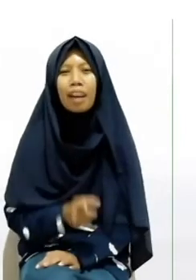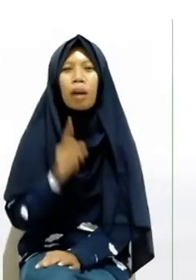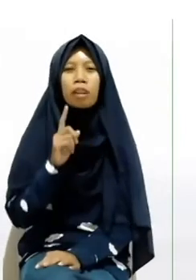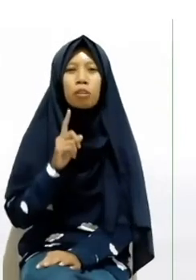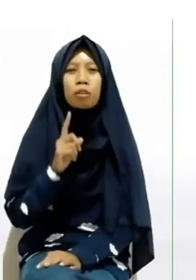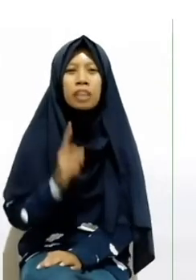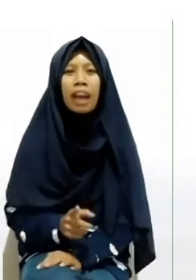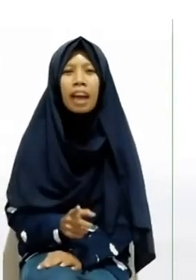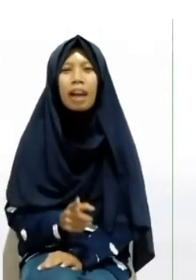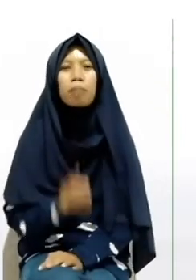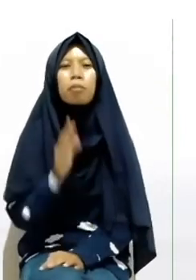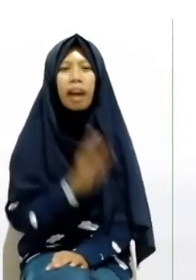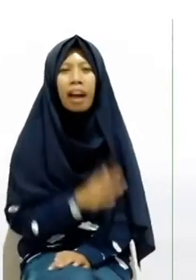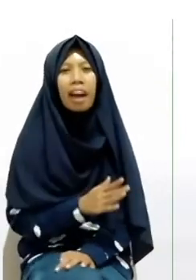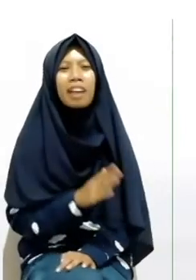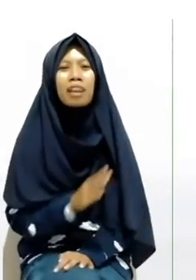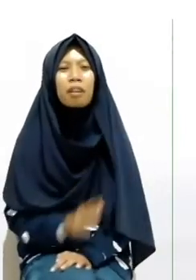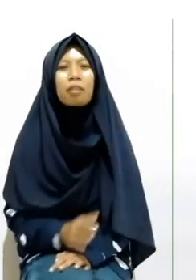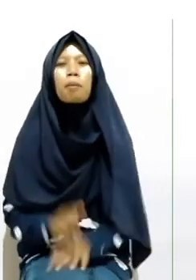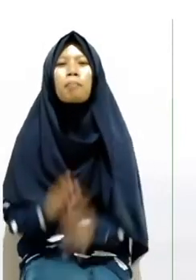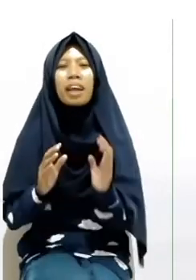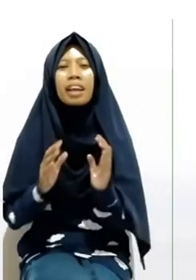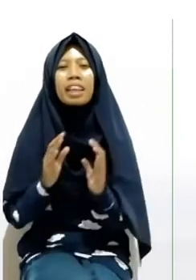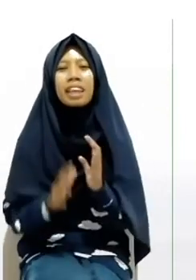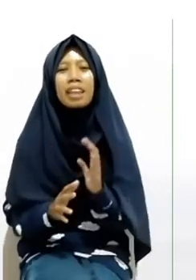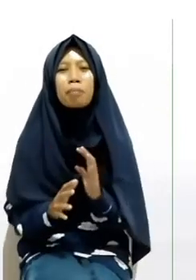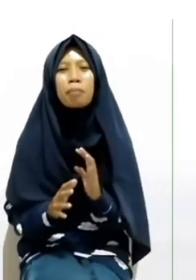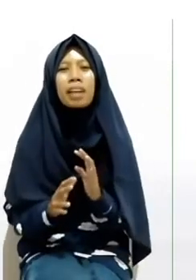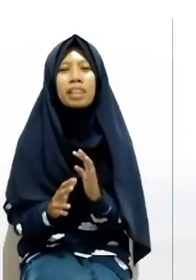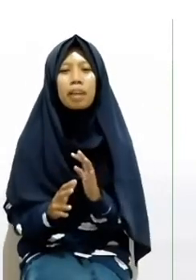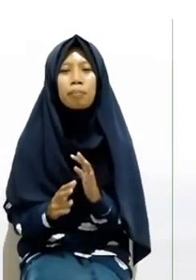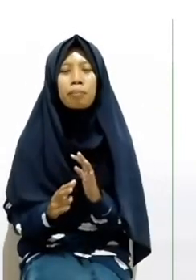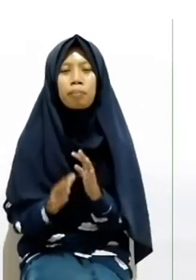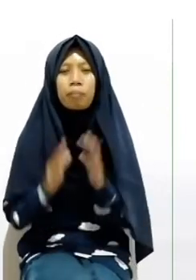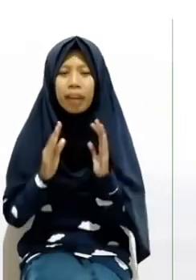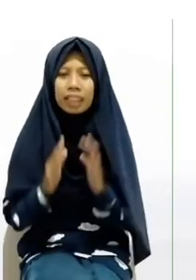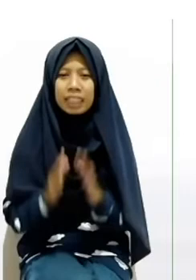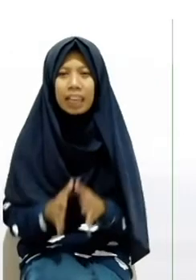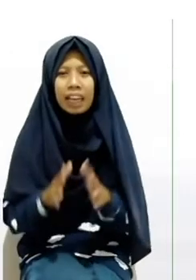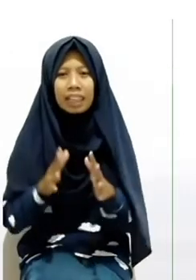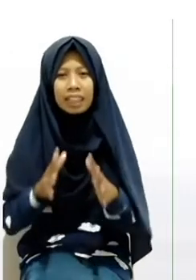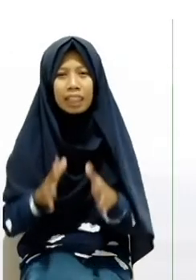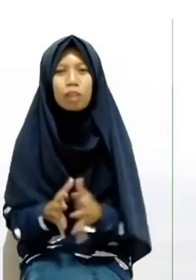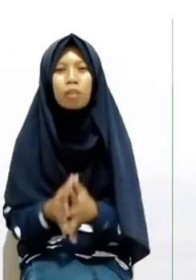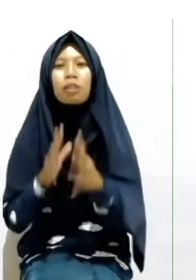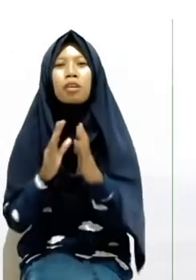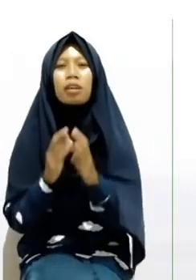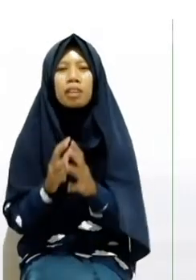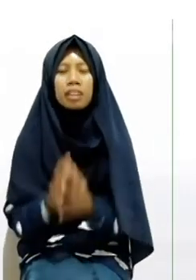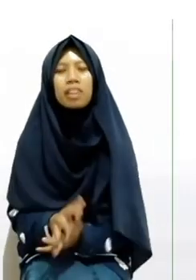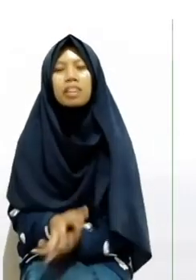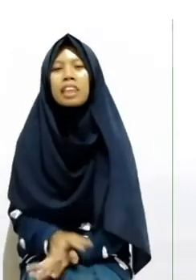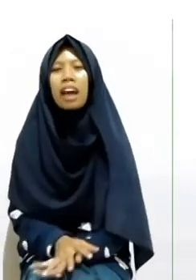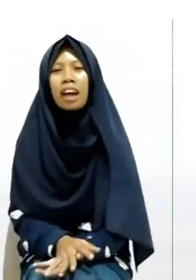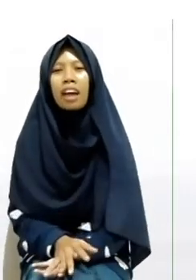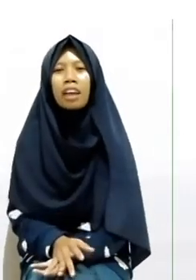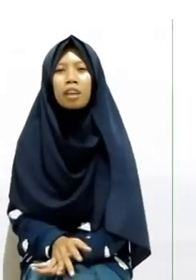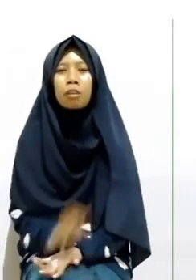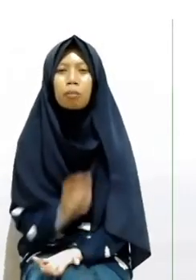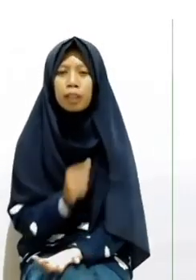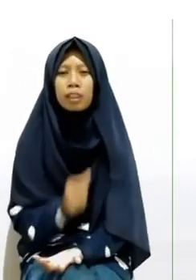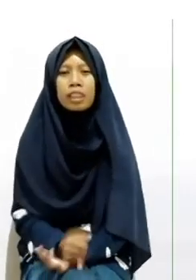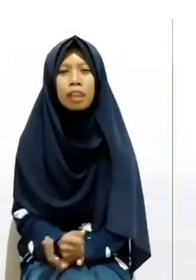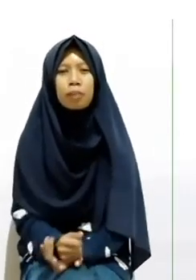tanda waktunya pulang atau blazer belajar mengajar hari itu selesai